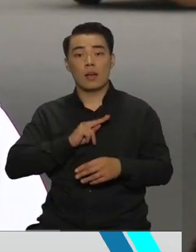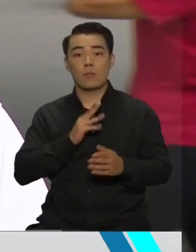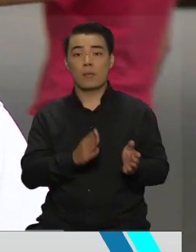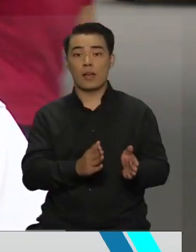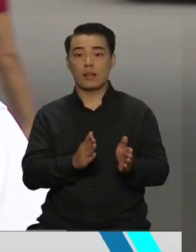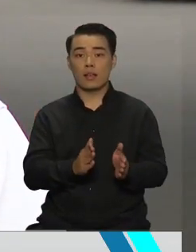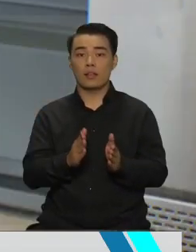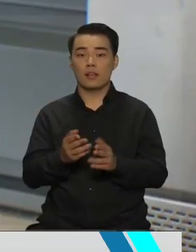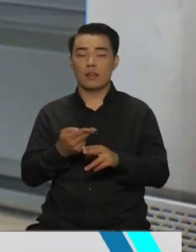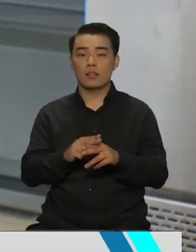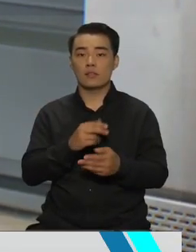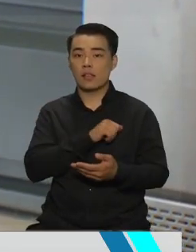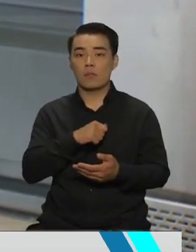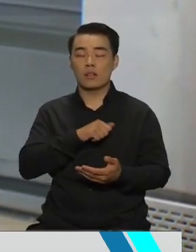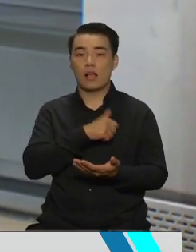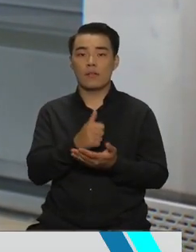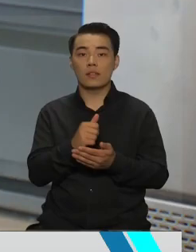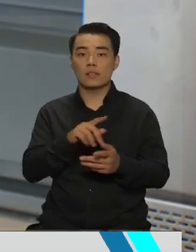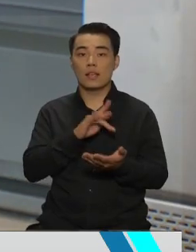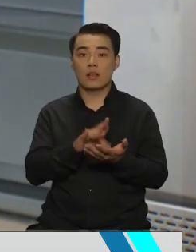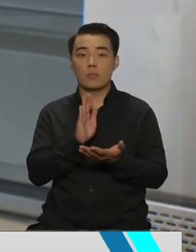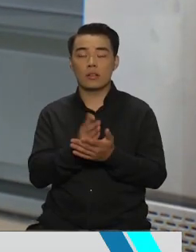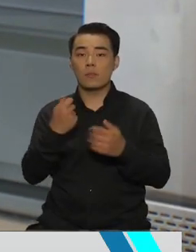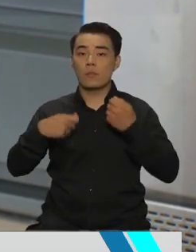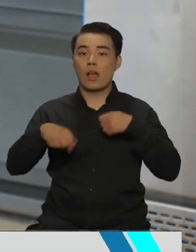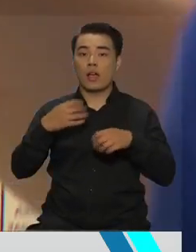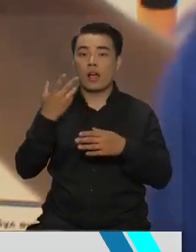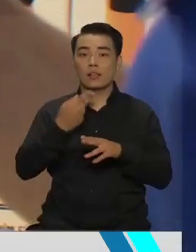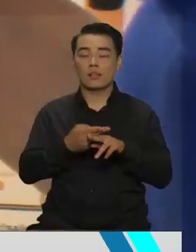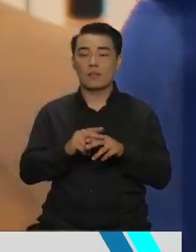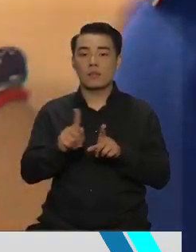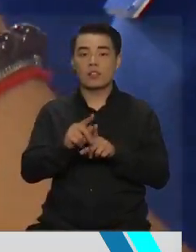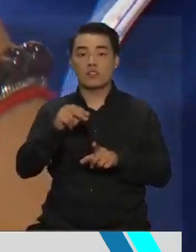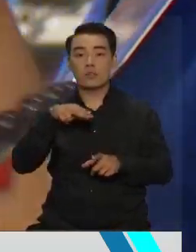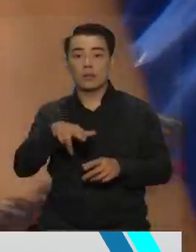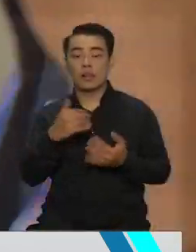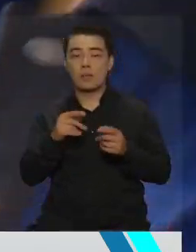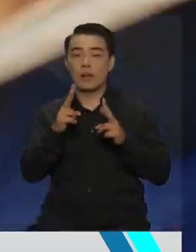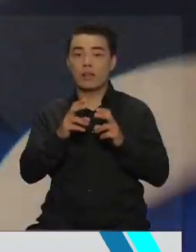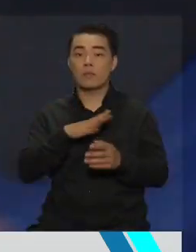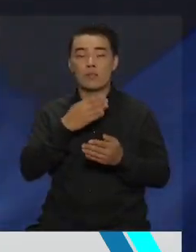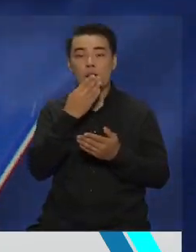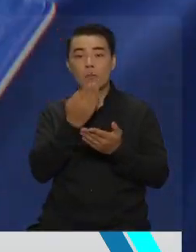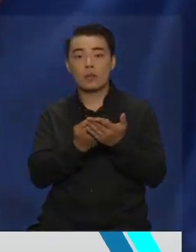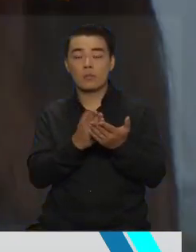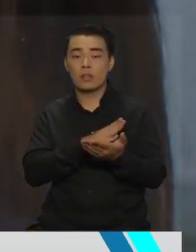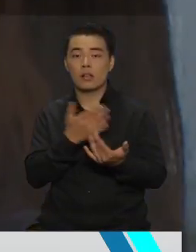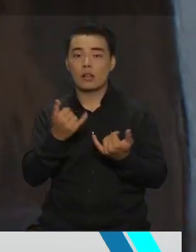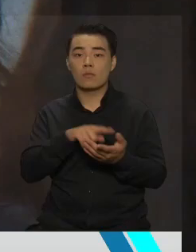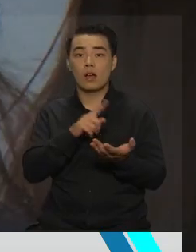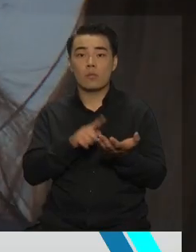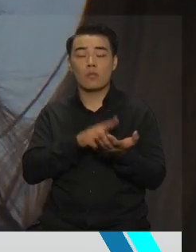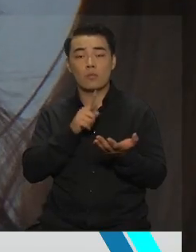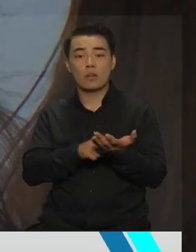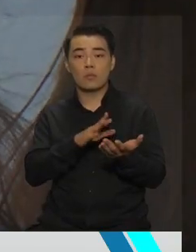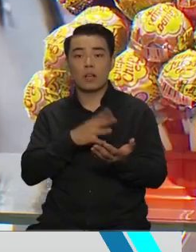ұстау, сол біздің мақсатымыз. Май құю бекетіндегі сатушы сақтық шараларын білеме деп тексердік, сұрадық. Қызметкер алда жалда өрт бола